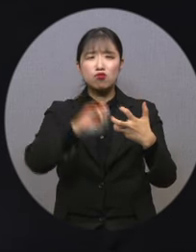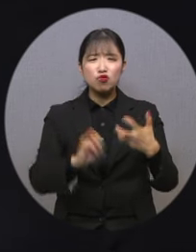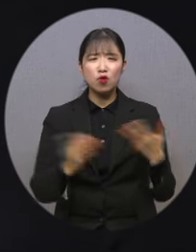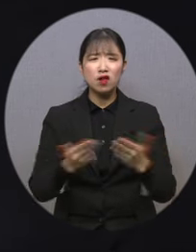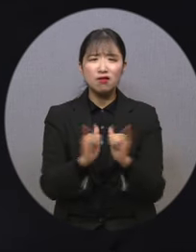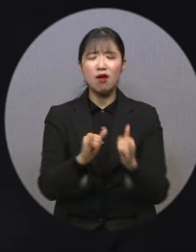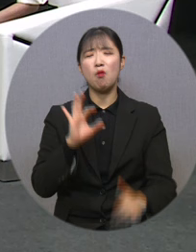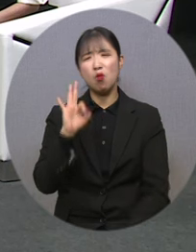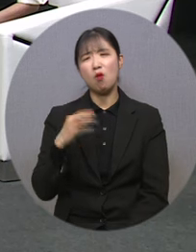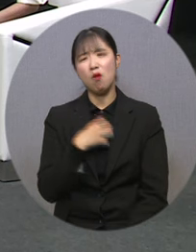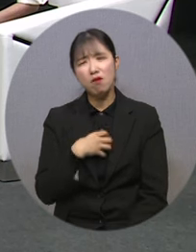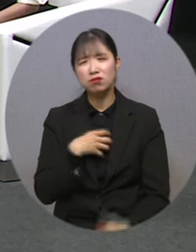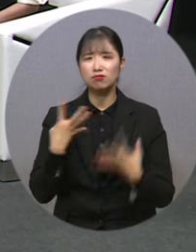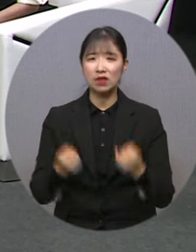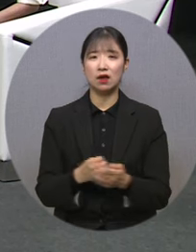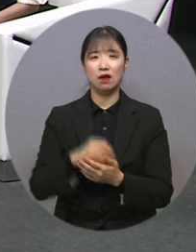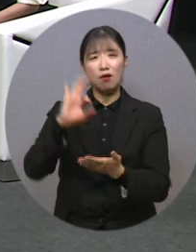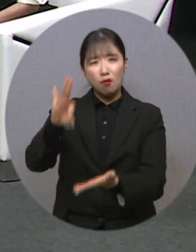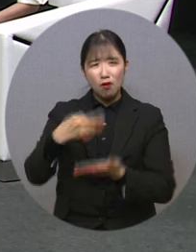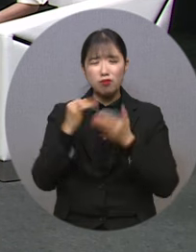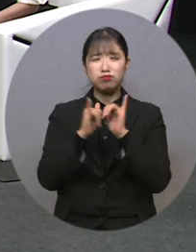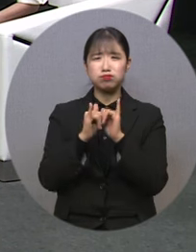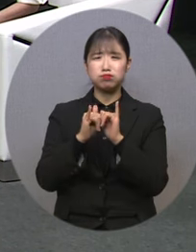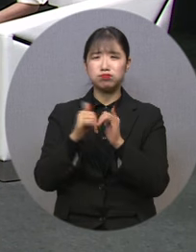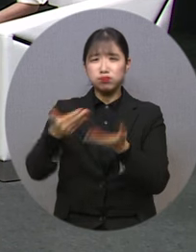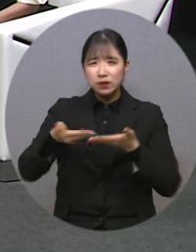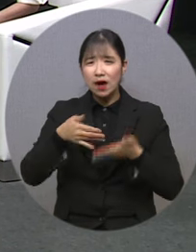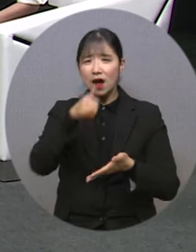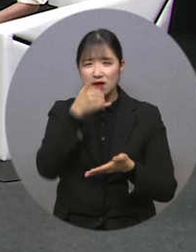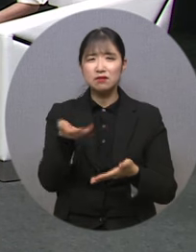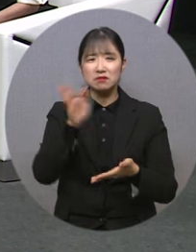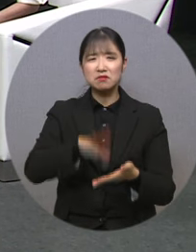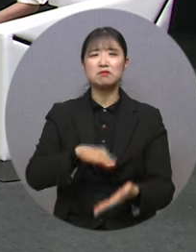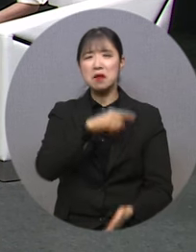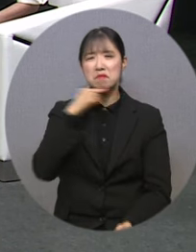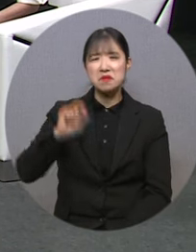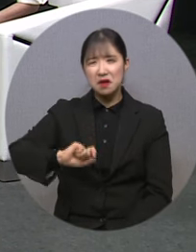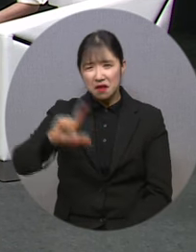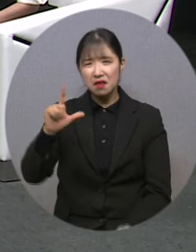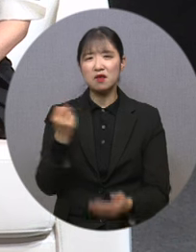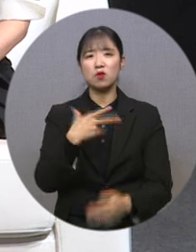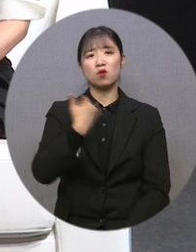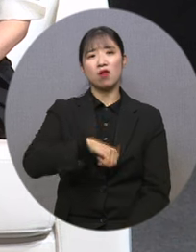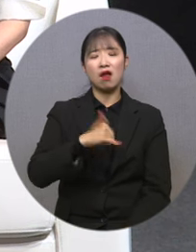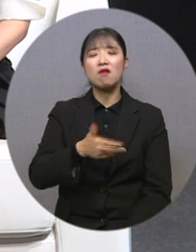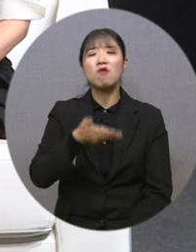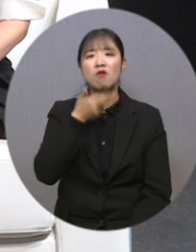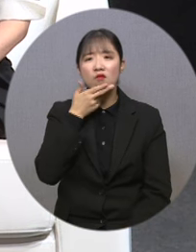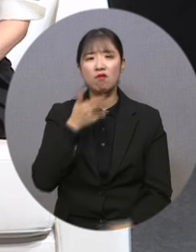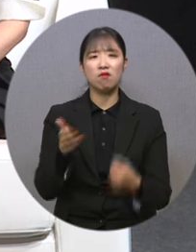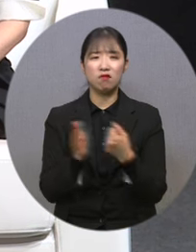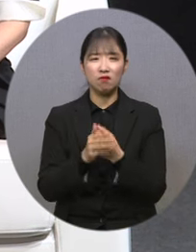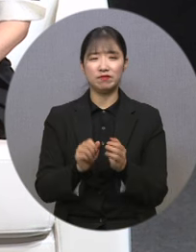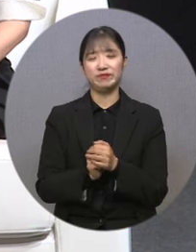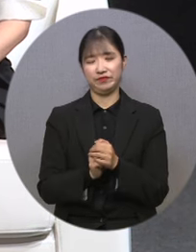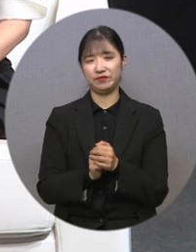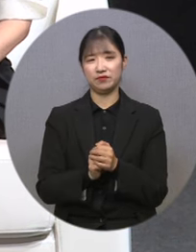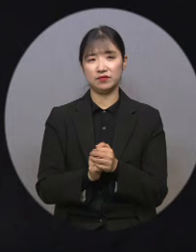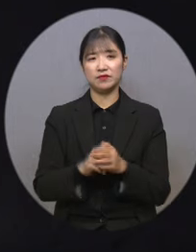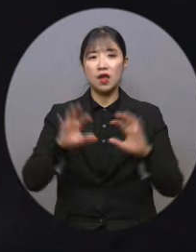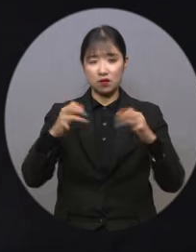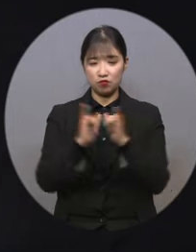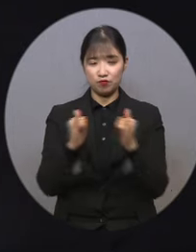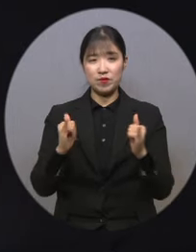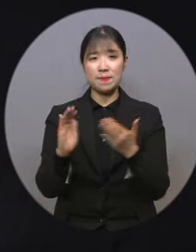걱정이에요. 월급 받으면 적자가 나요. 심지어 자녀를 적게 낳다 보니까 국민 배당금이 나오면